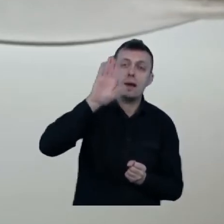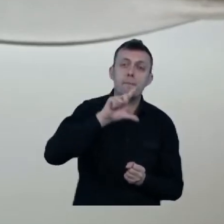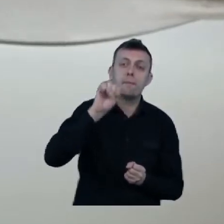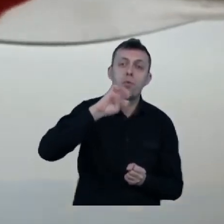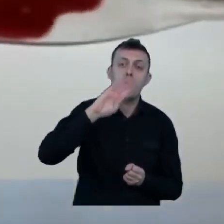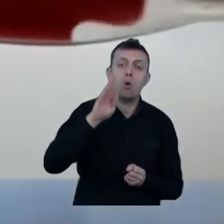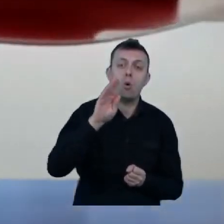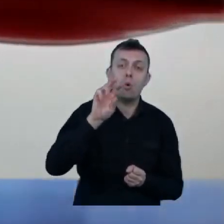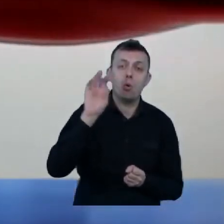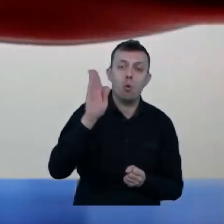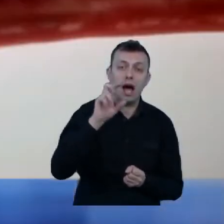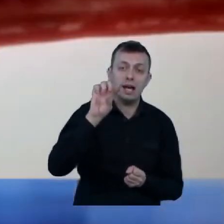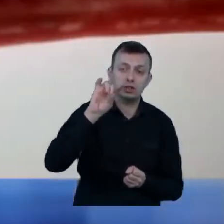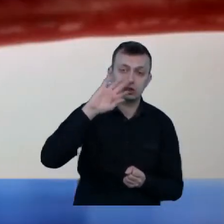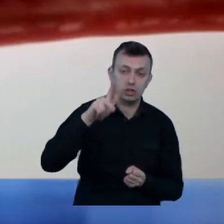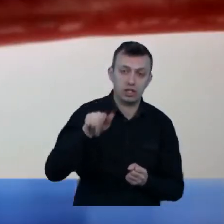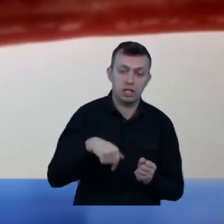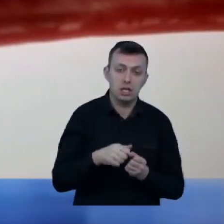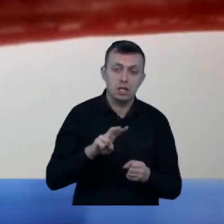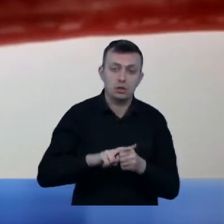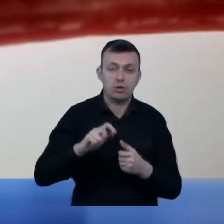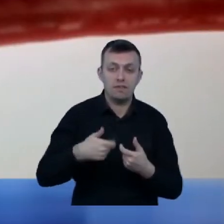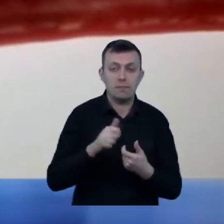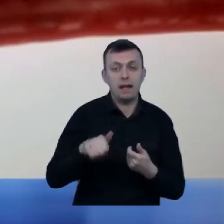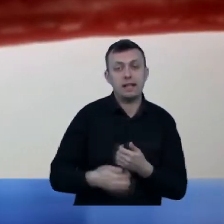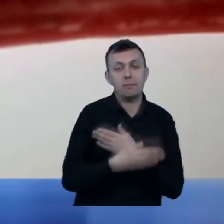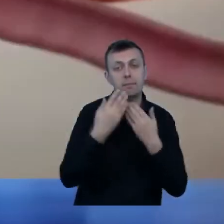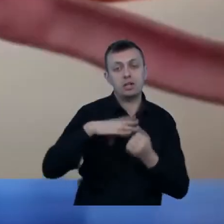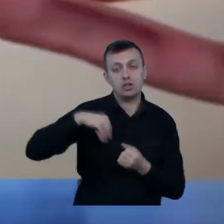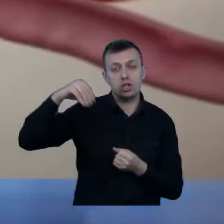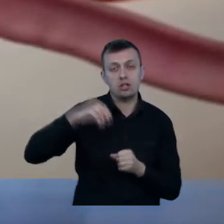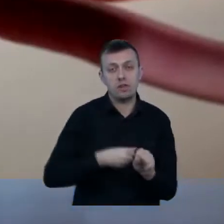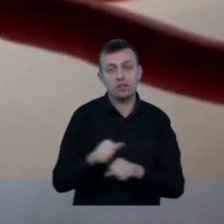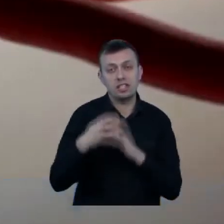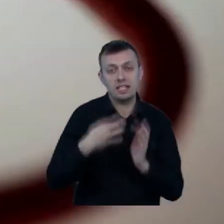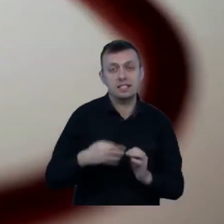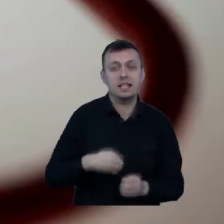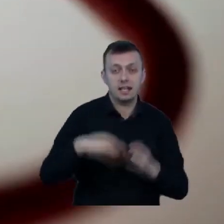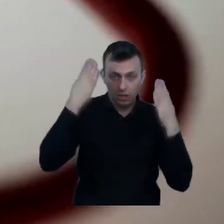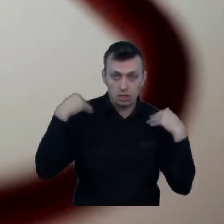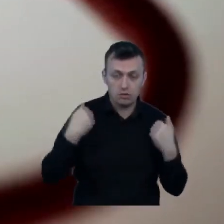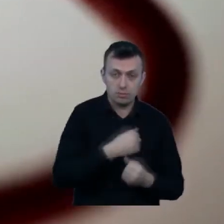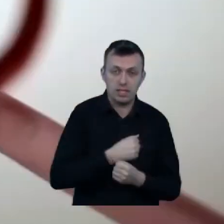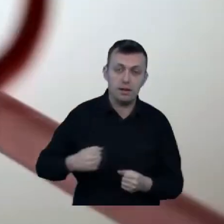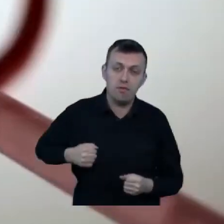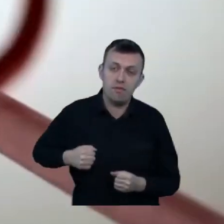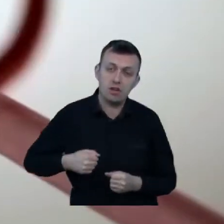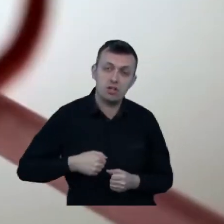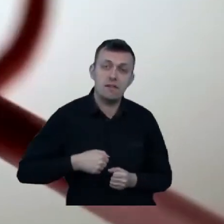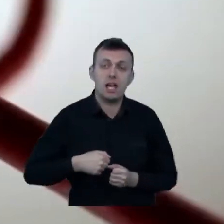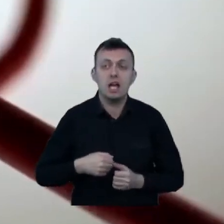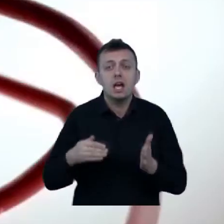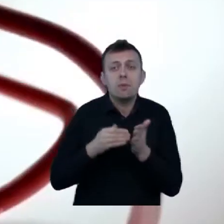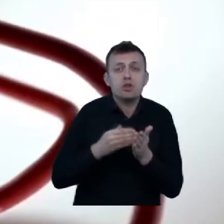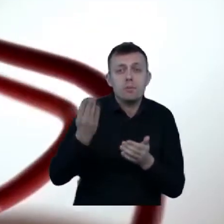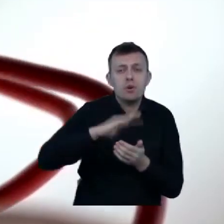Marzena Błaszczyk, która ucierpiała w wypadku samochodowym w pierwszym dniu świąt, pilnie potrzebuje krwi. Kobieta przebywa obecnie w szpitalu klinicznym w